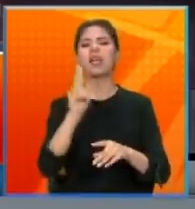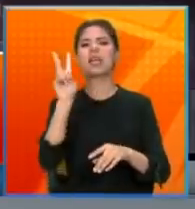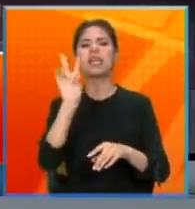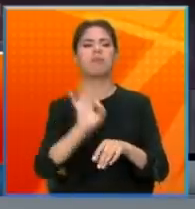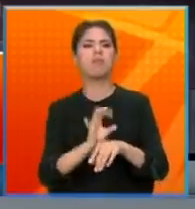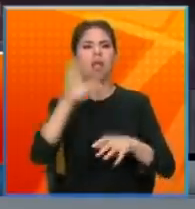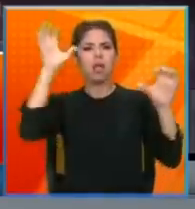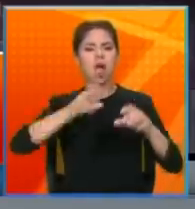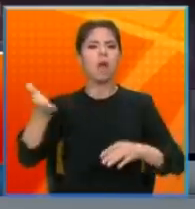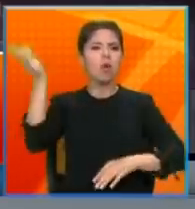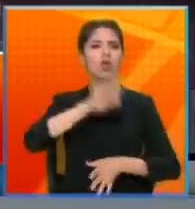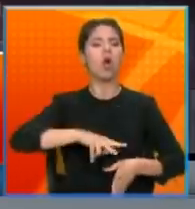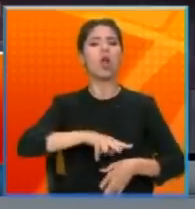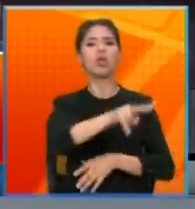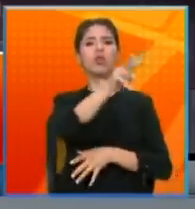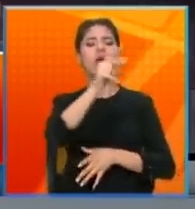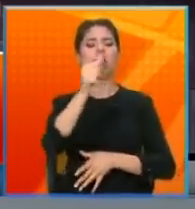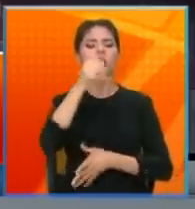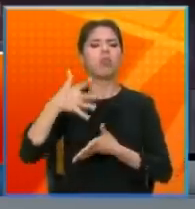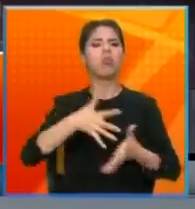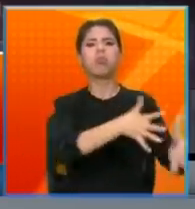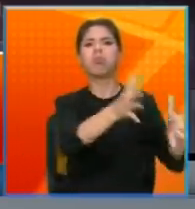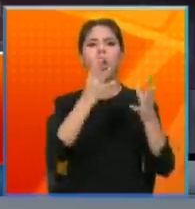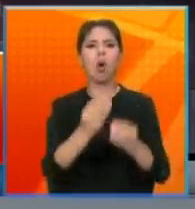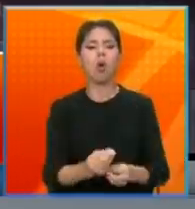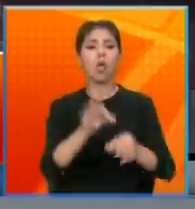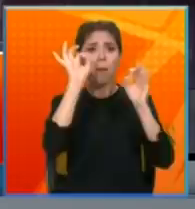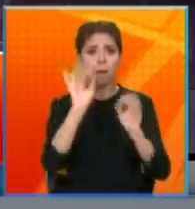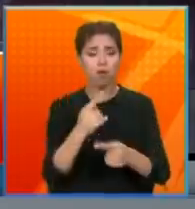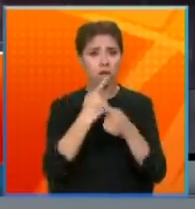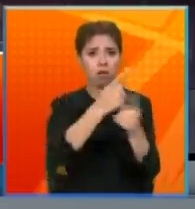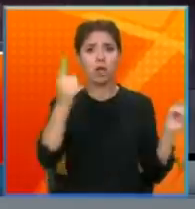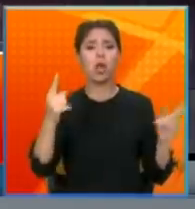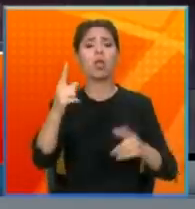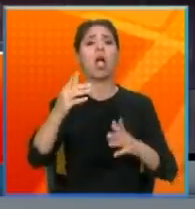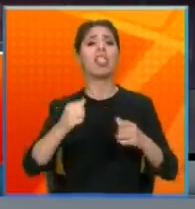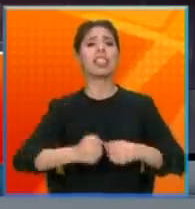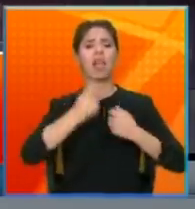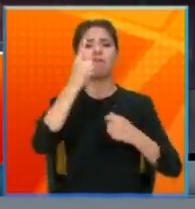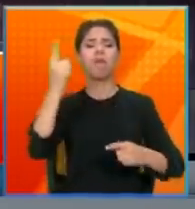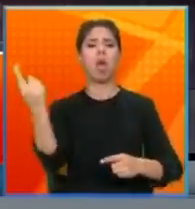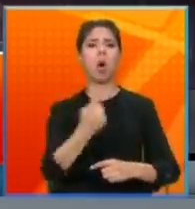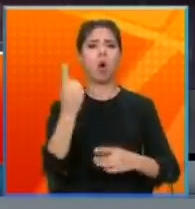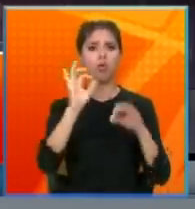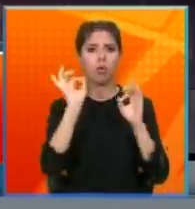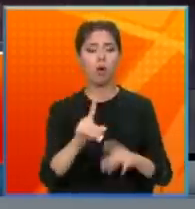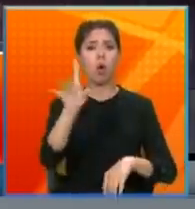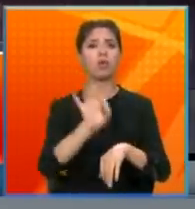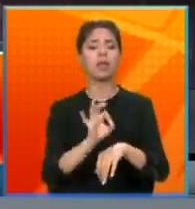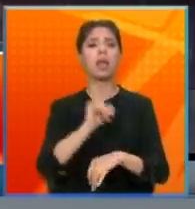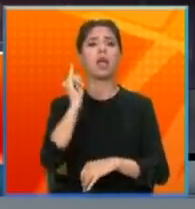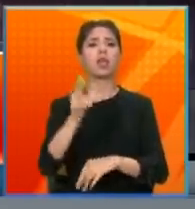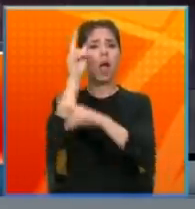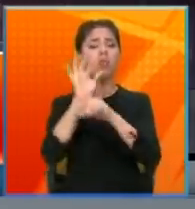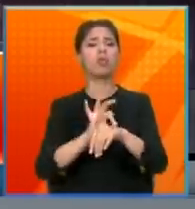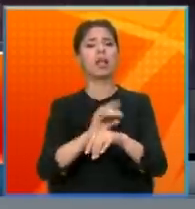eden sağanak sonucu yollardan azgın nehirler aktı. Hatta başlarken aktardık devasa bir de hortum. O anlara, kabusun